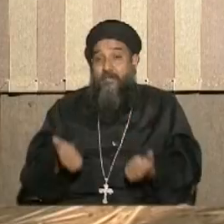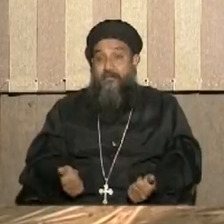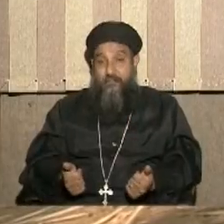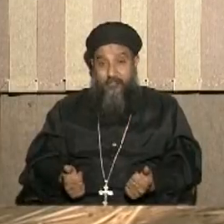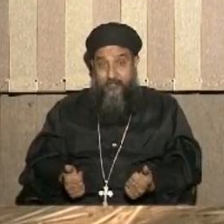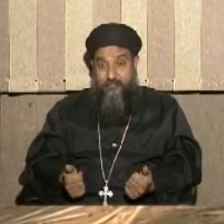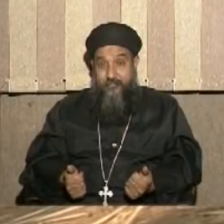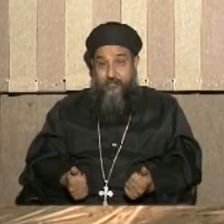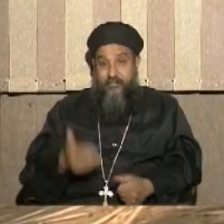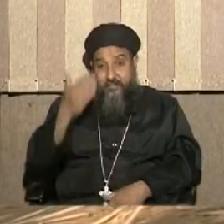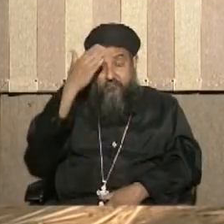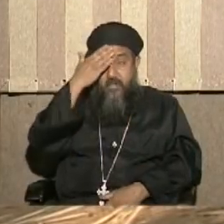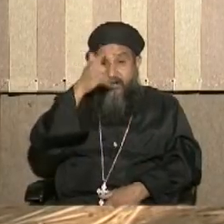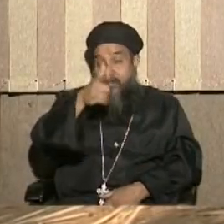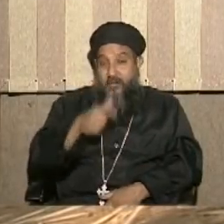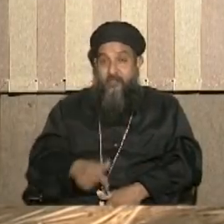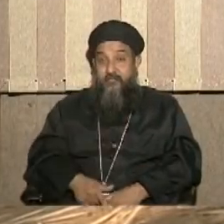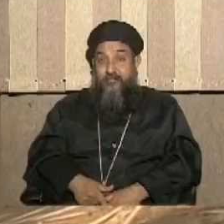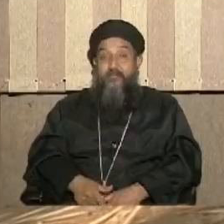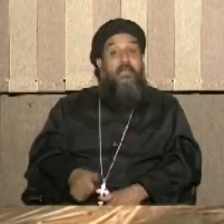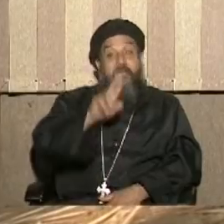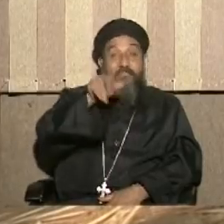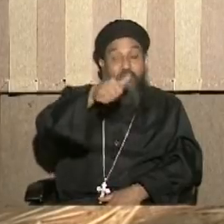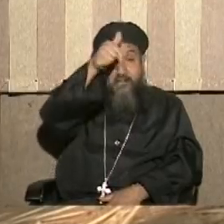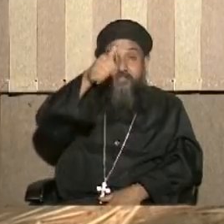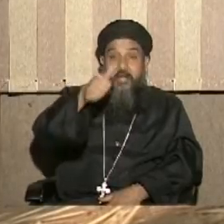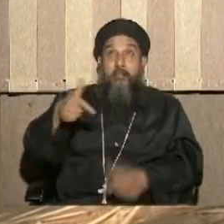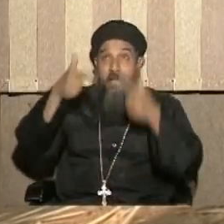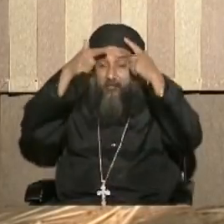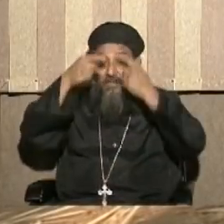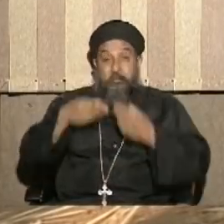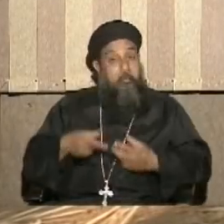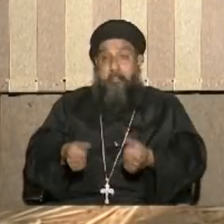الباطل؟ الله يباركك يا ولدي، سؤال جميل.